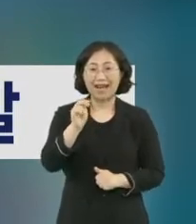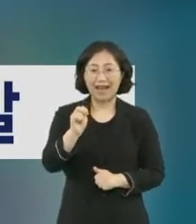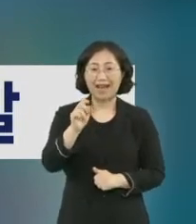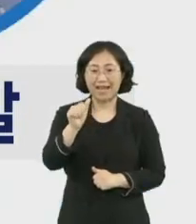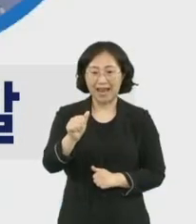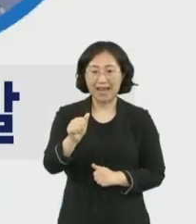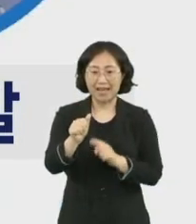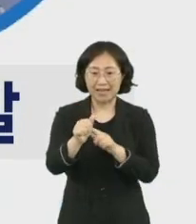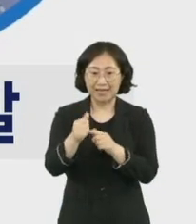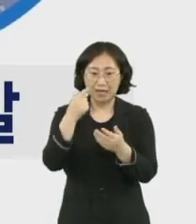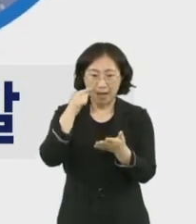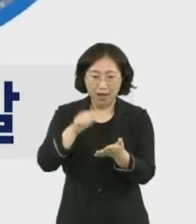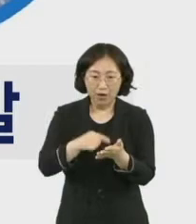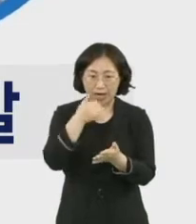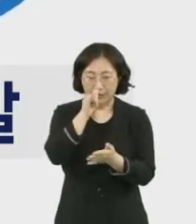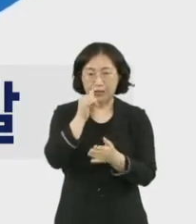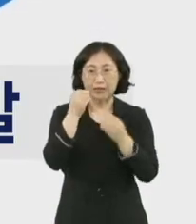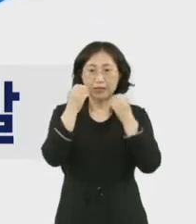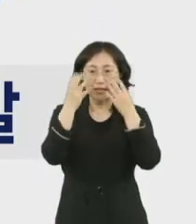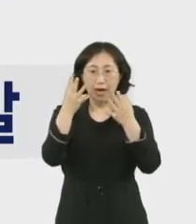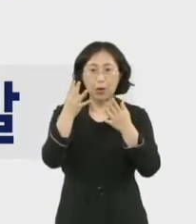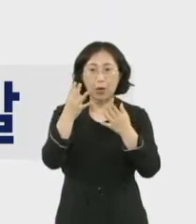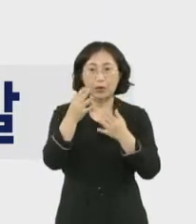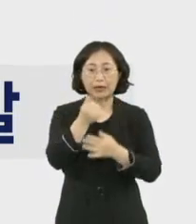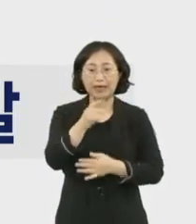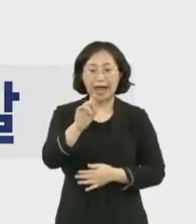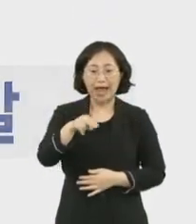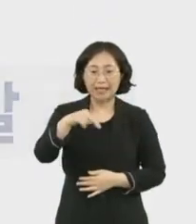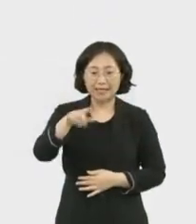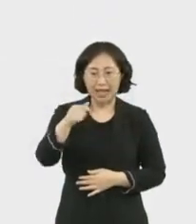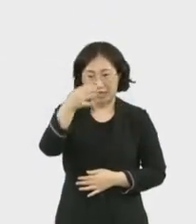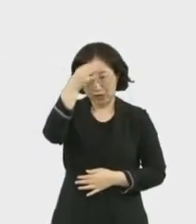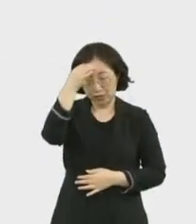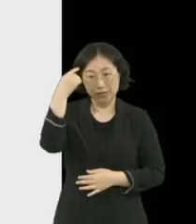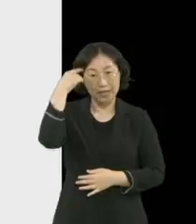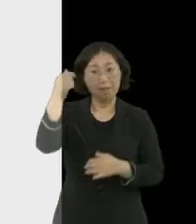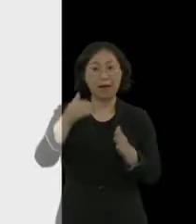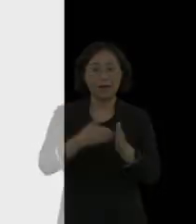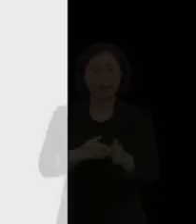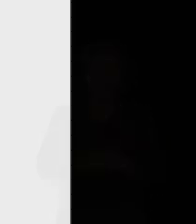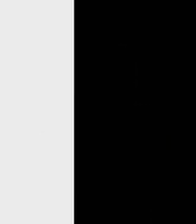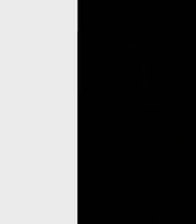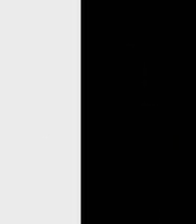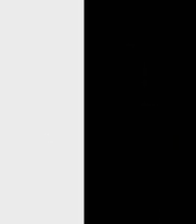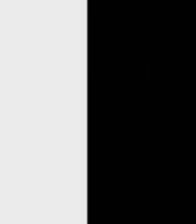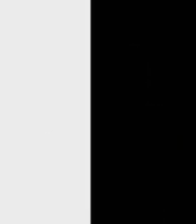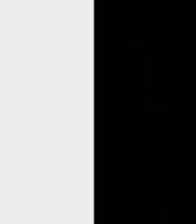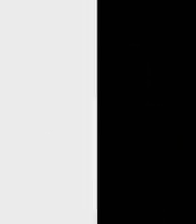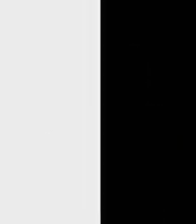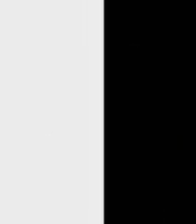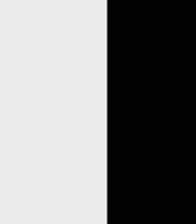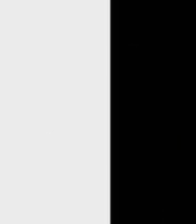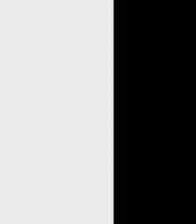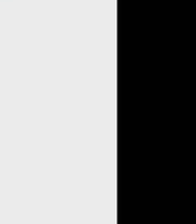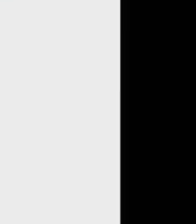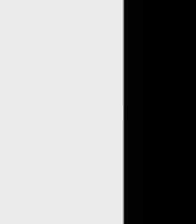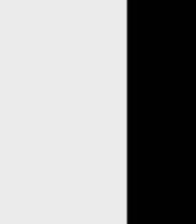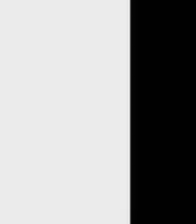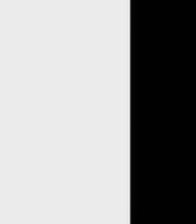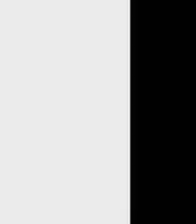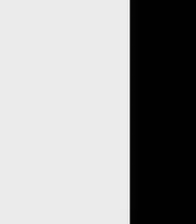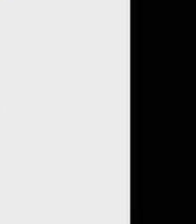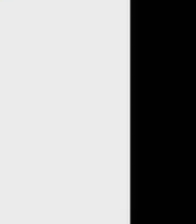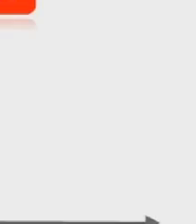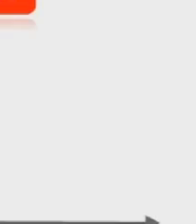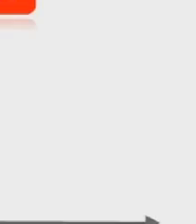초구 감도로 검출하는 새로운 들곤 핵산 증폭 기술을 개발했습니다 이 기술은 현재 코로나 1구 바이러스 검출에